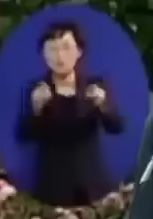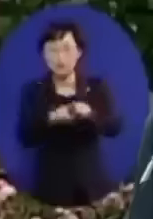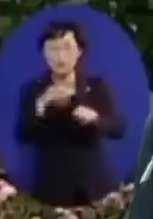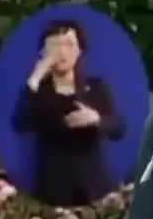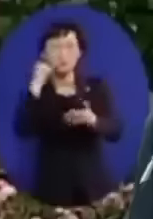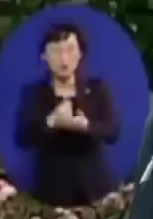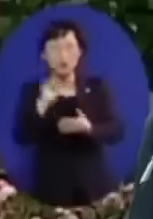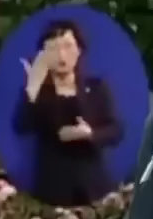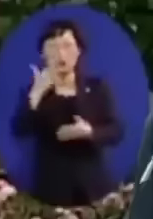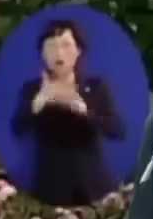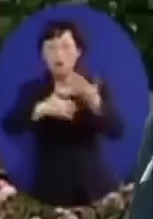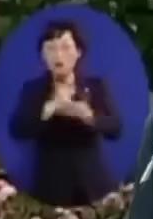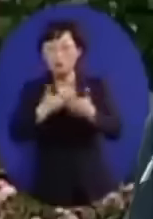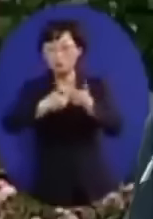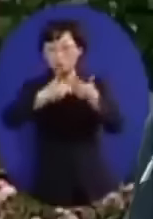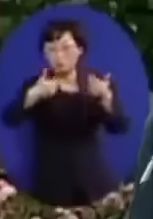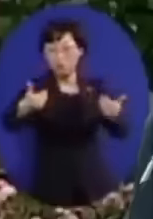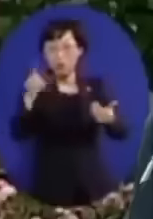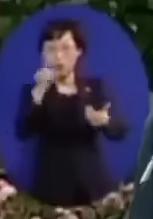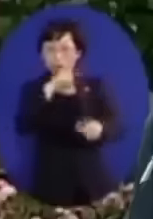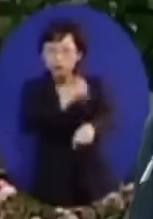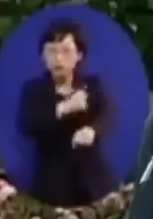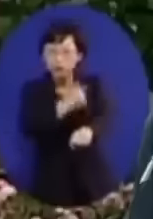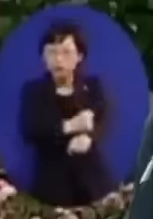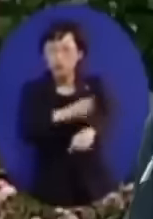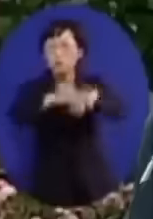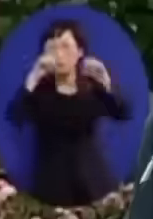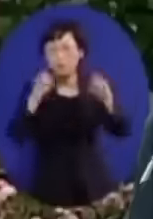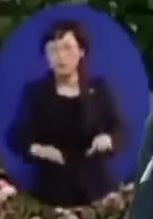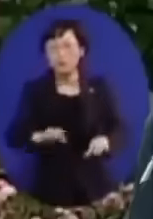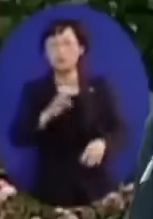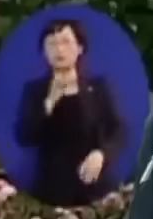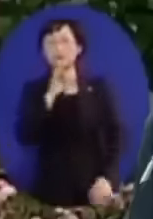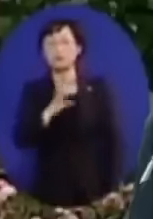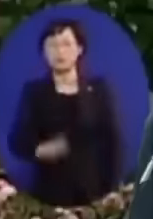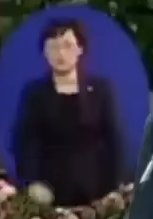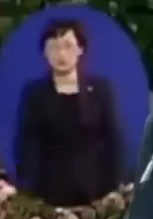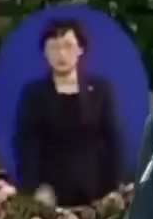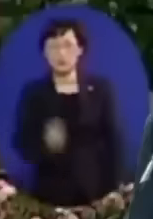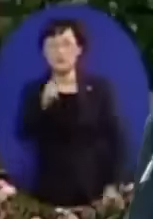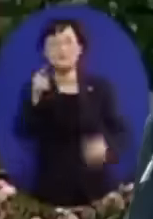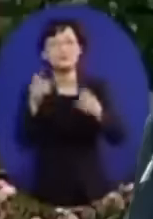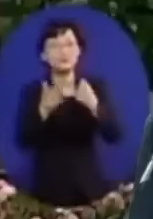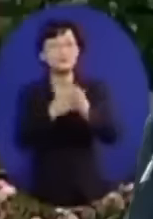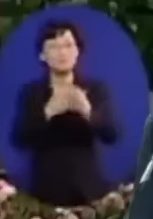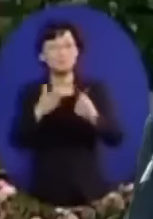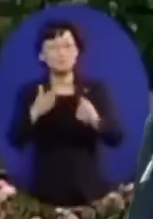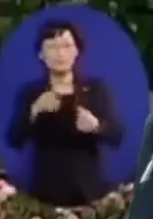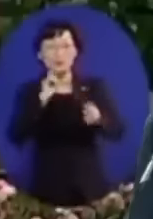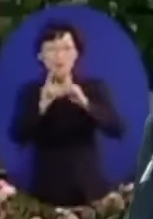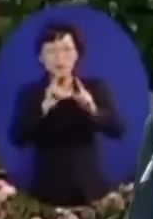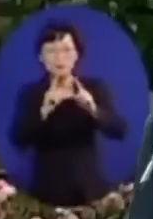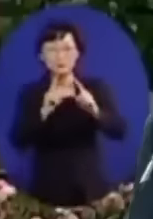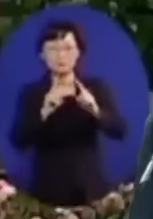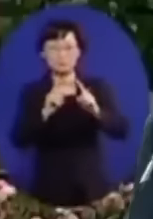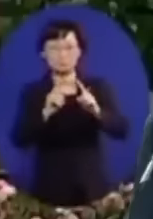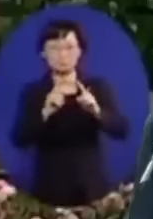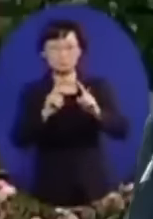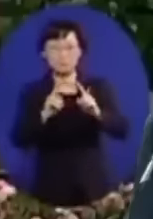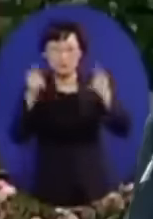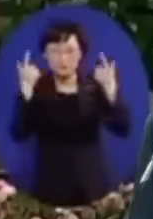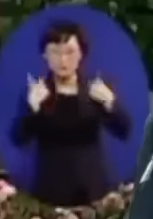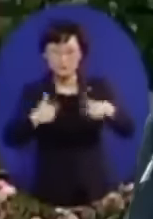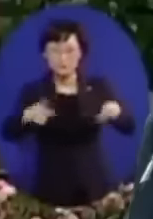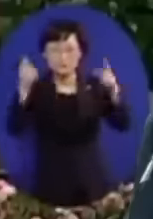살지만 하나님을 떠나서는 어떤 수고도 헛될 뿐인 것입니다. 그러므로 말씀을